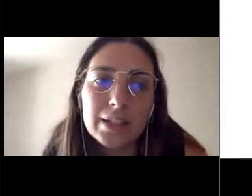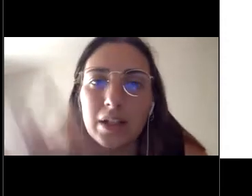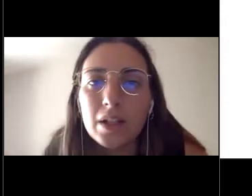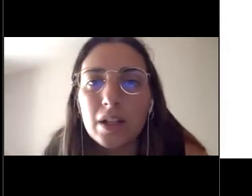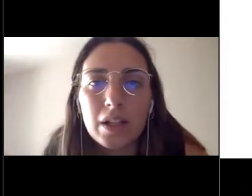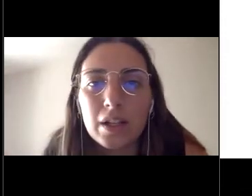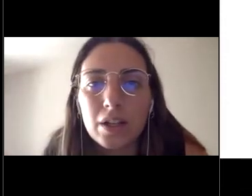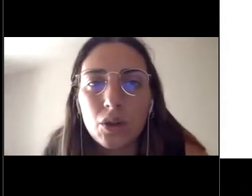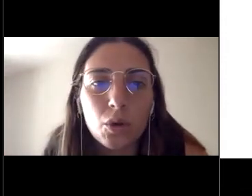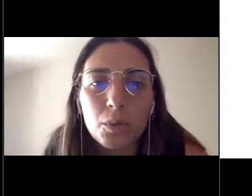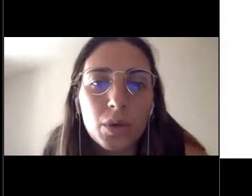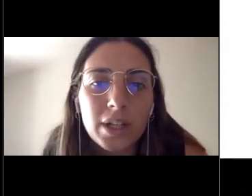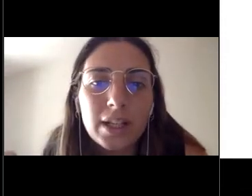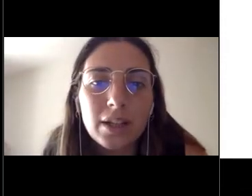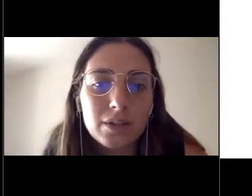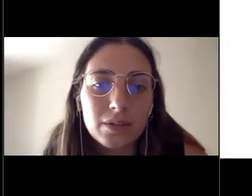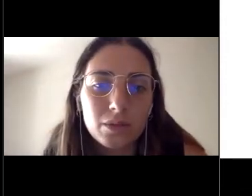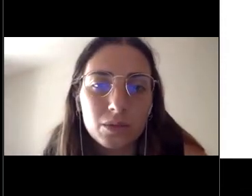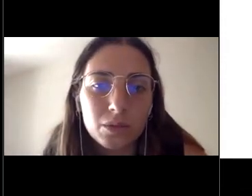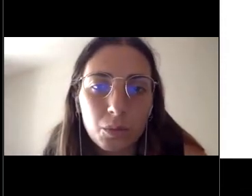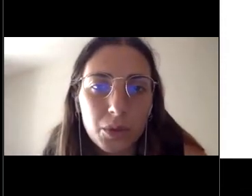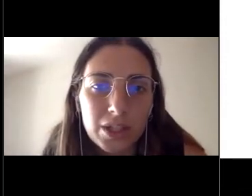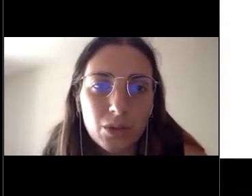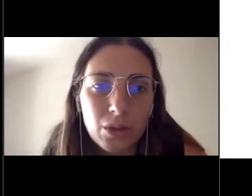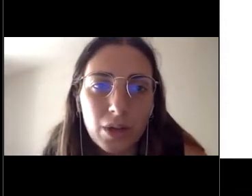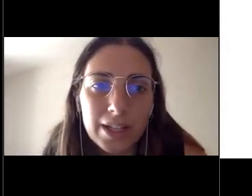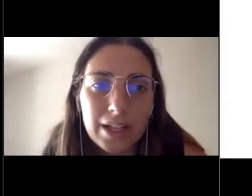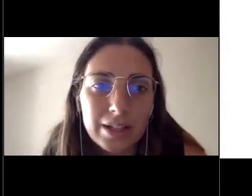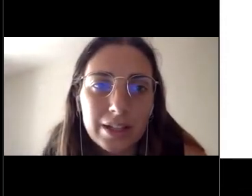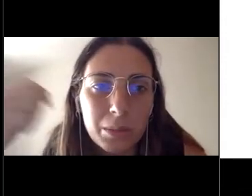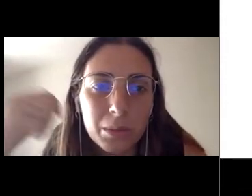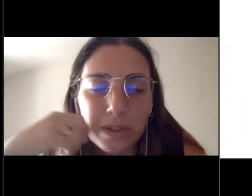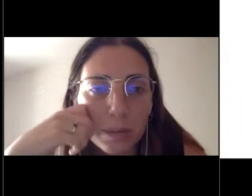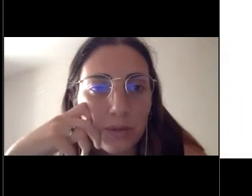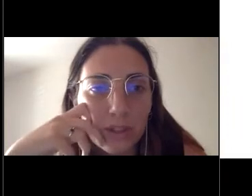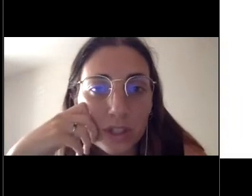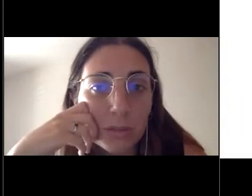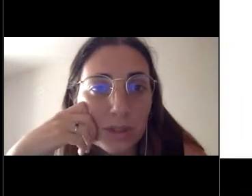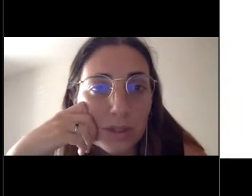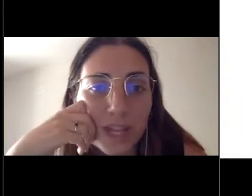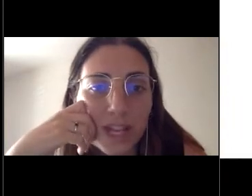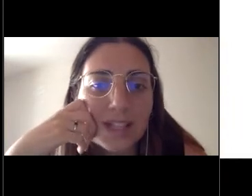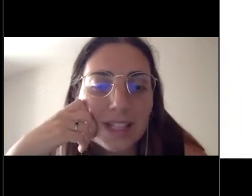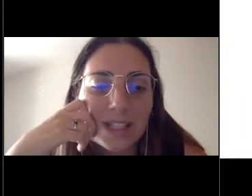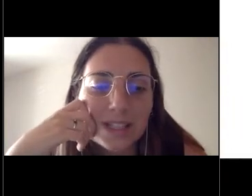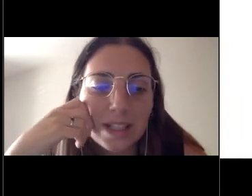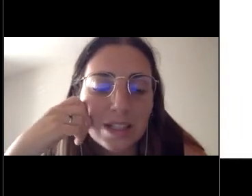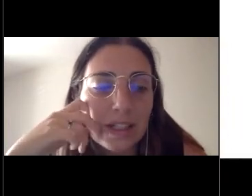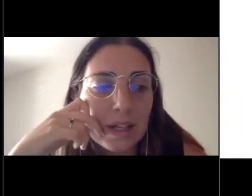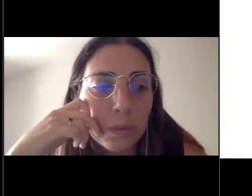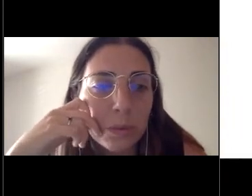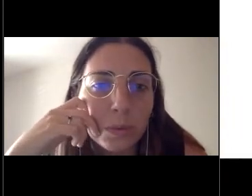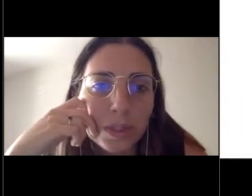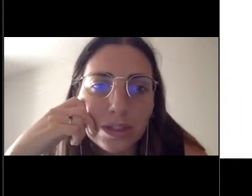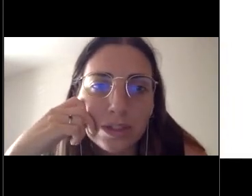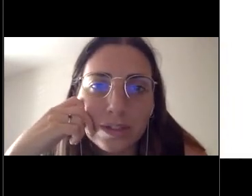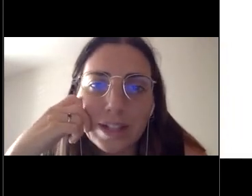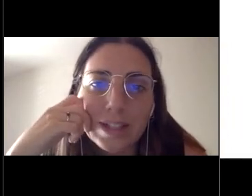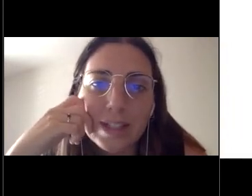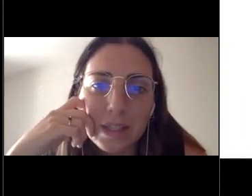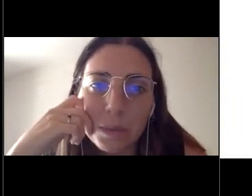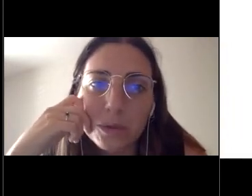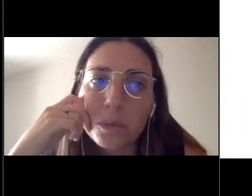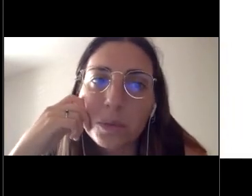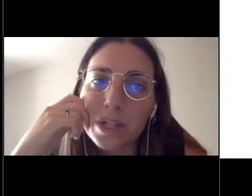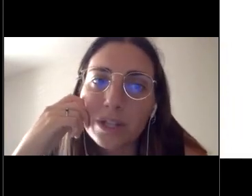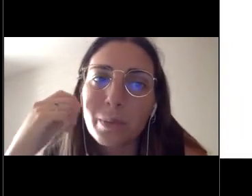locali comuni un progetto anche dalla provincia di monza brianza che sta appunto portando